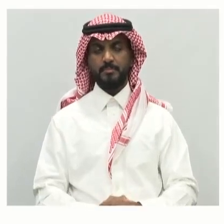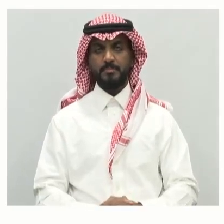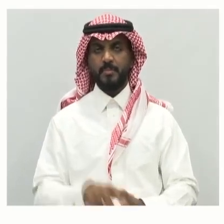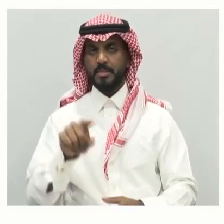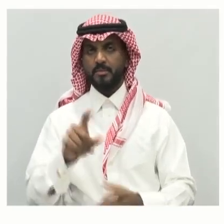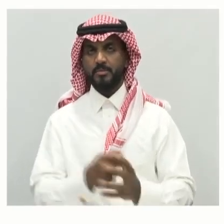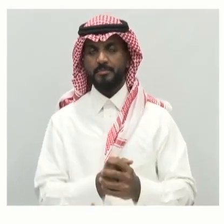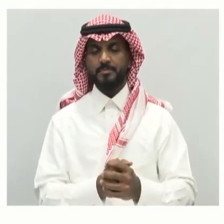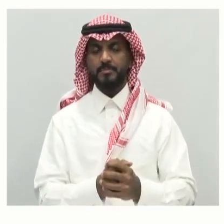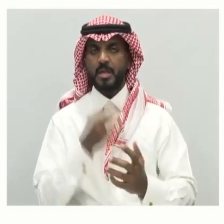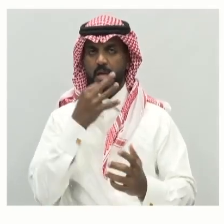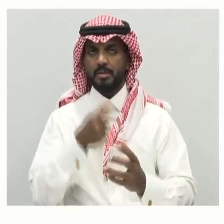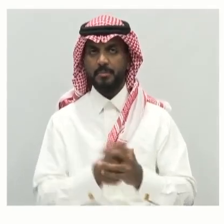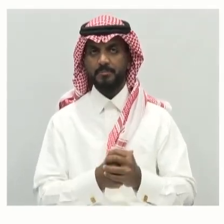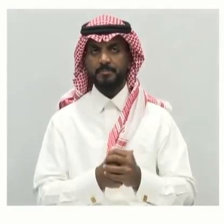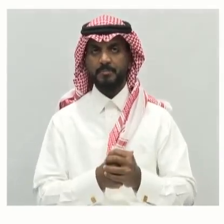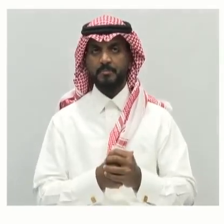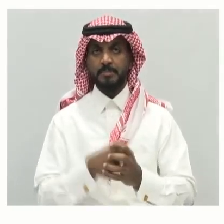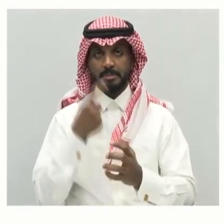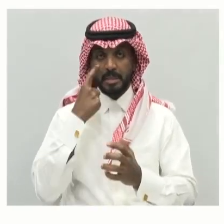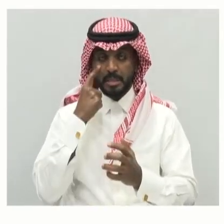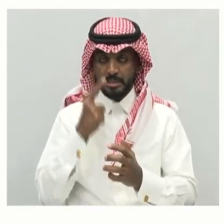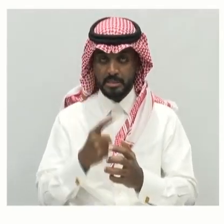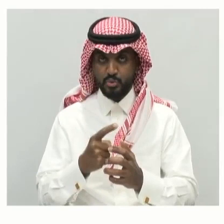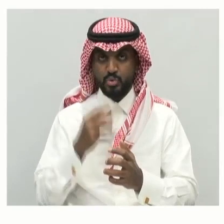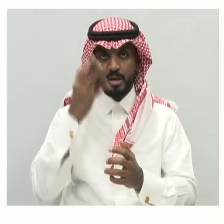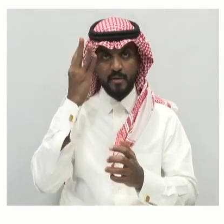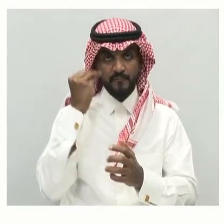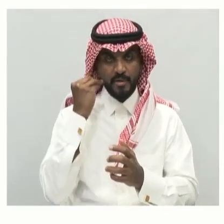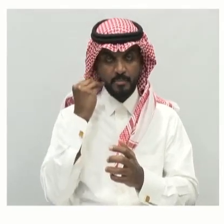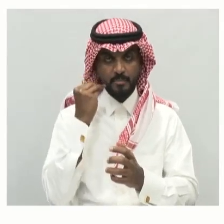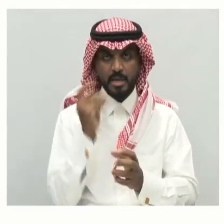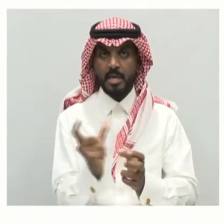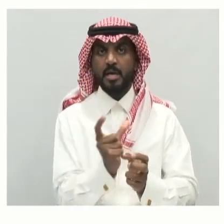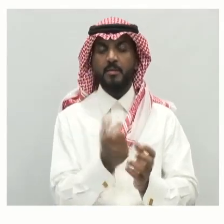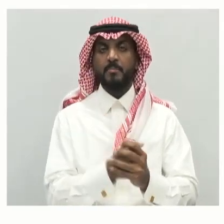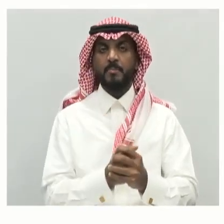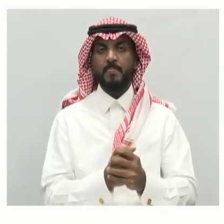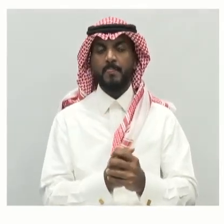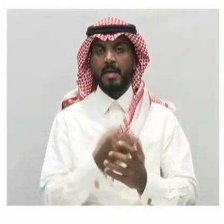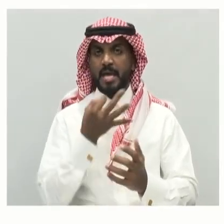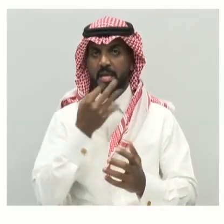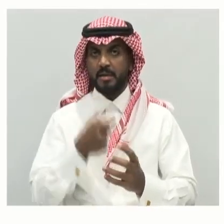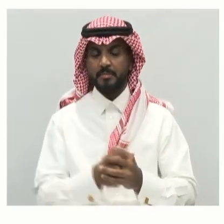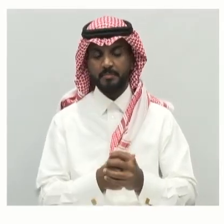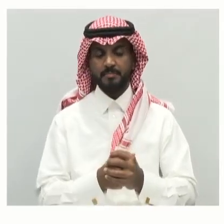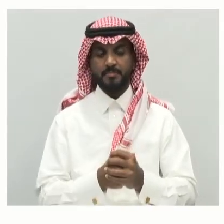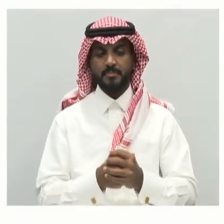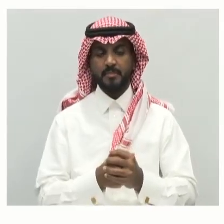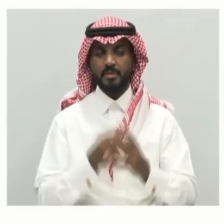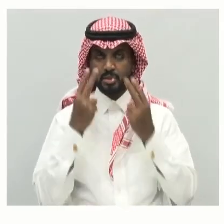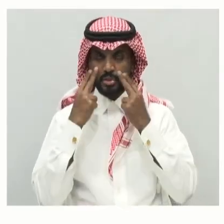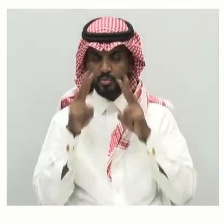احسنتم نقرا بتركيز اي نفهم نفهم ما نقرا هيا